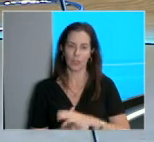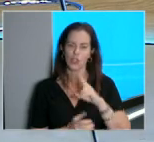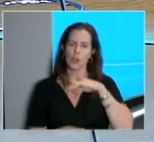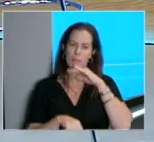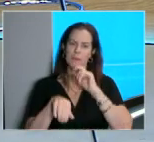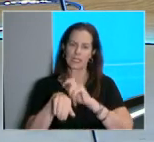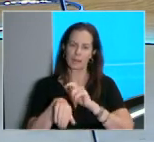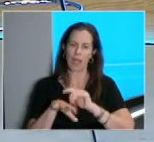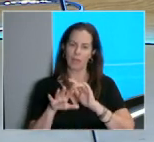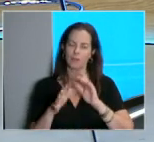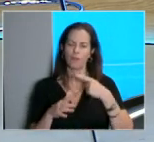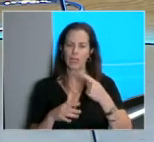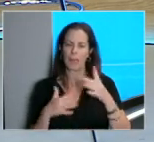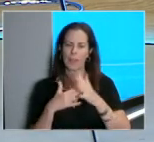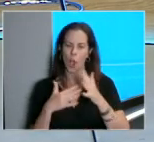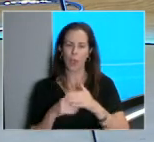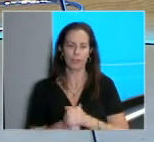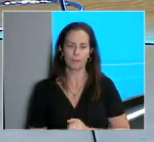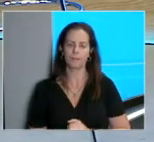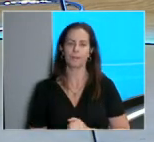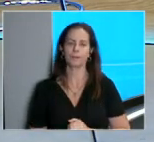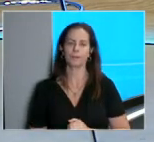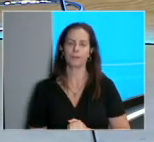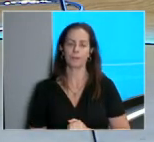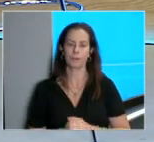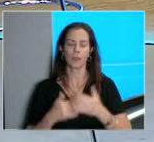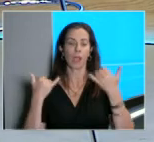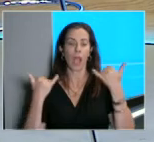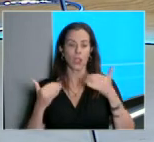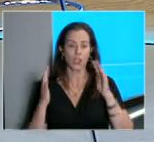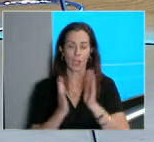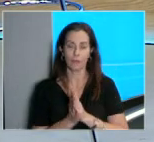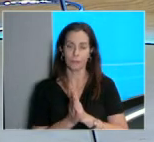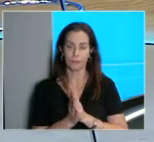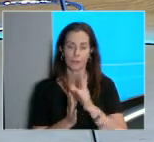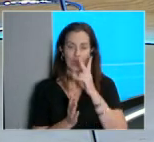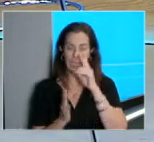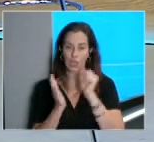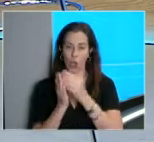מספיק זמן כדי למתוח ביקורת. אוקיי, מה שיקרה עכשיו זה כזה דבר. אנחנו נראה